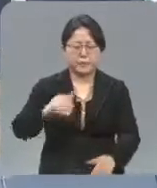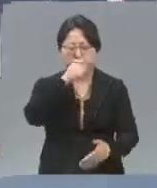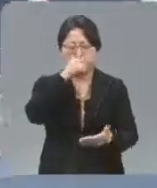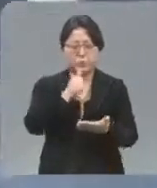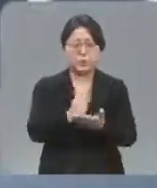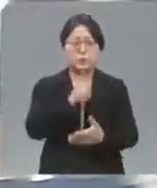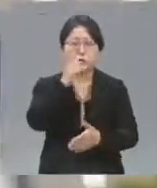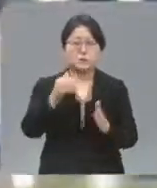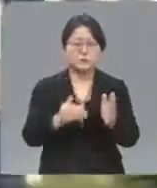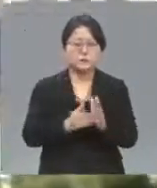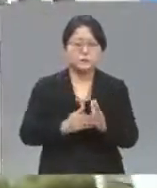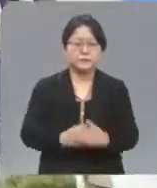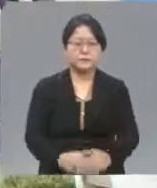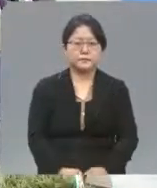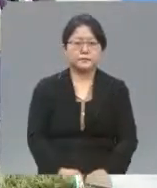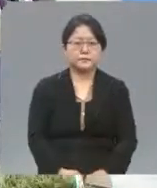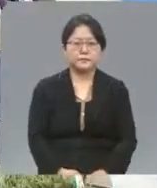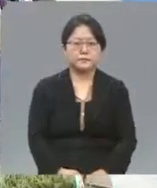혐의로 기소됐습니다.